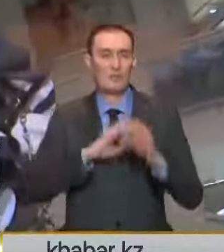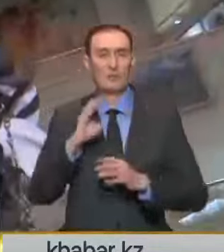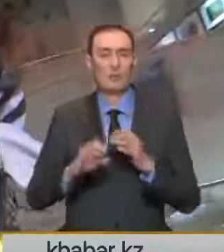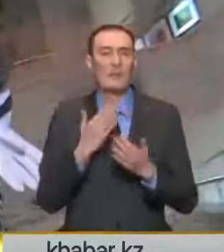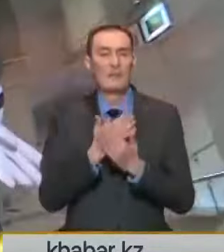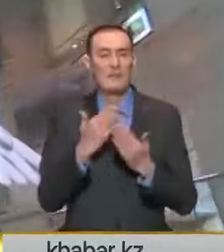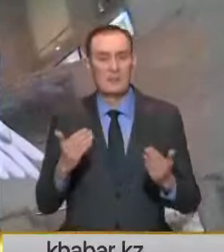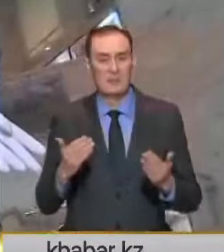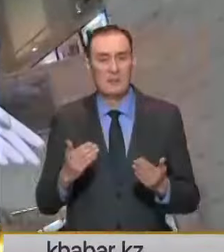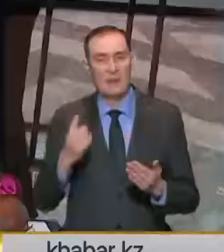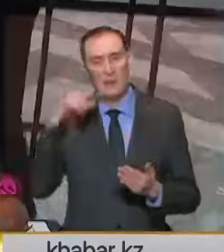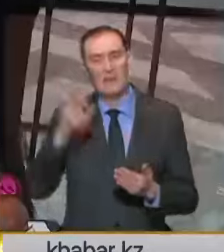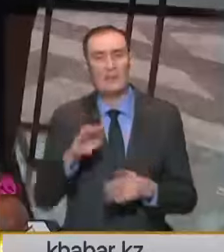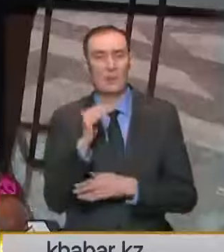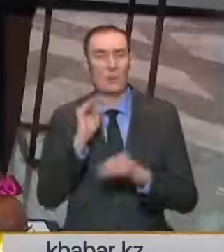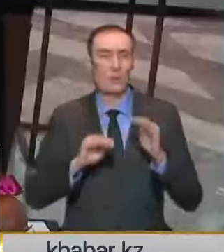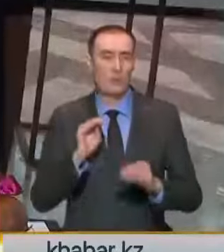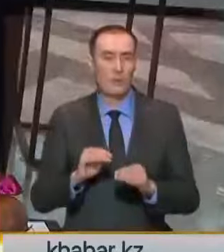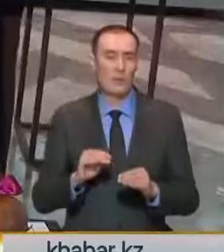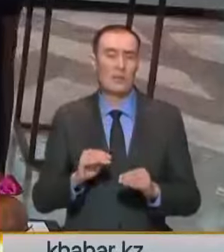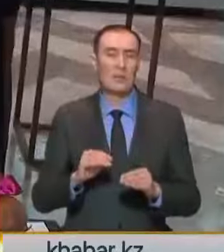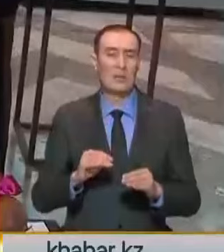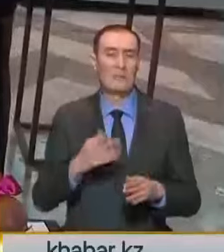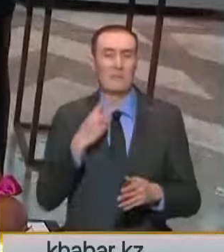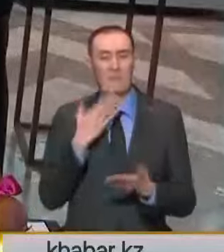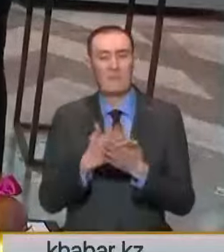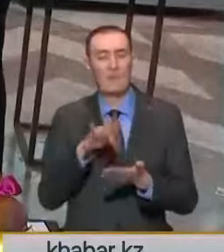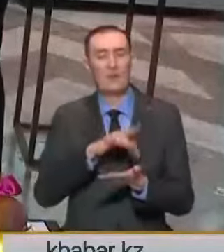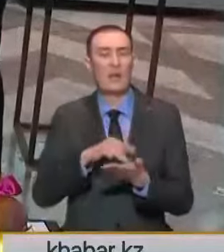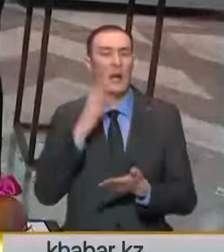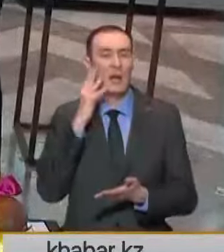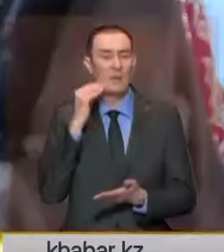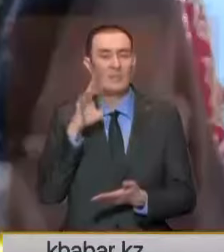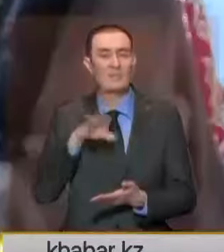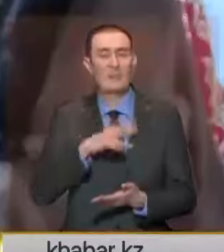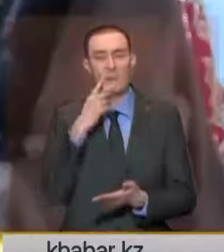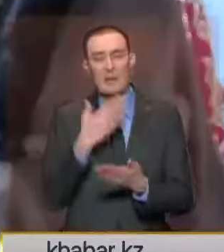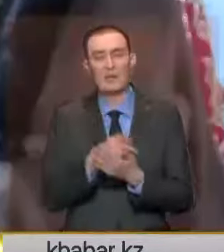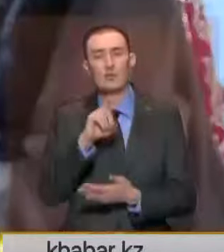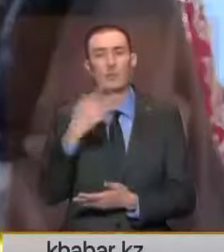На международной выставке авторских кукол и мишек Тедди в Алматы представили 150 экспонатов.